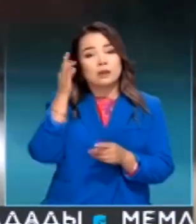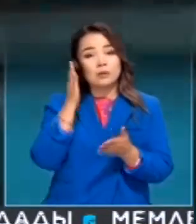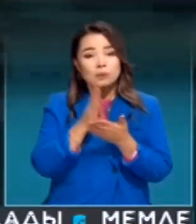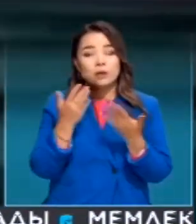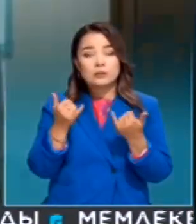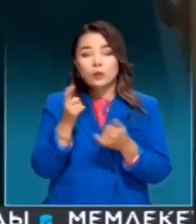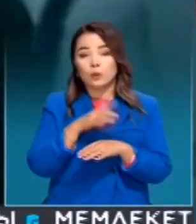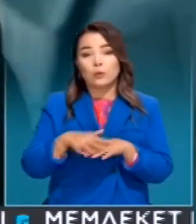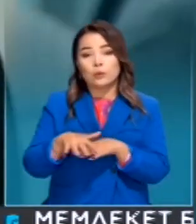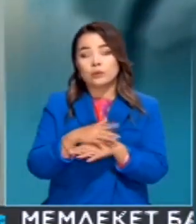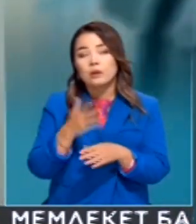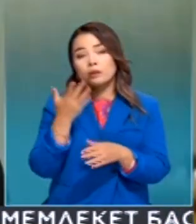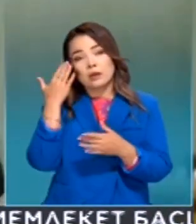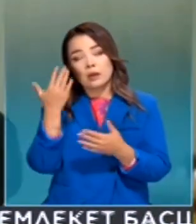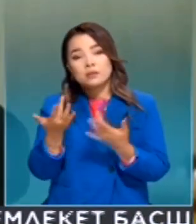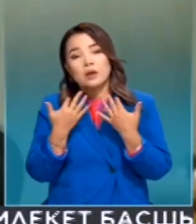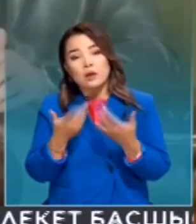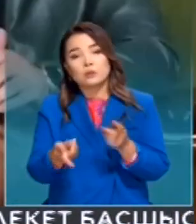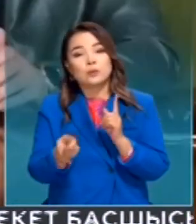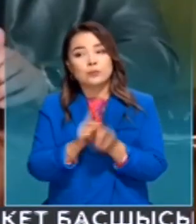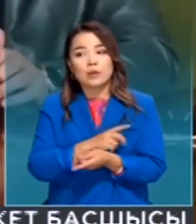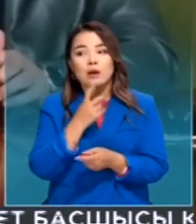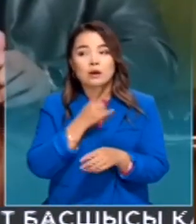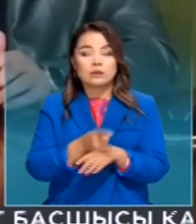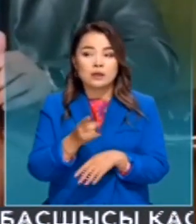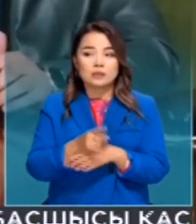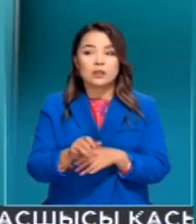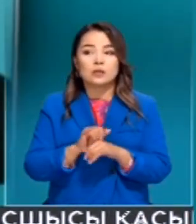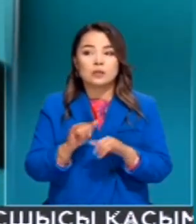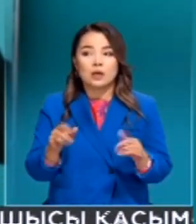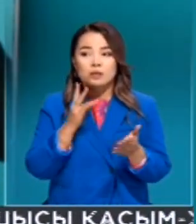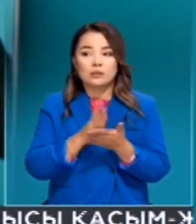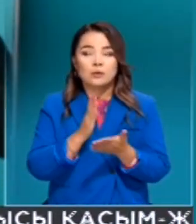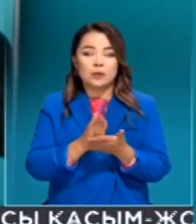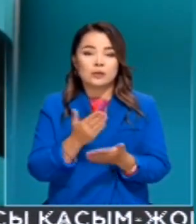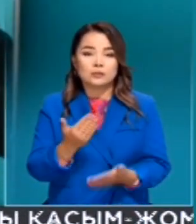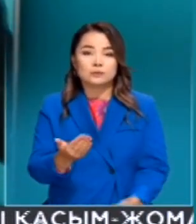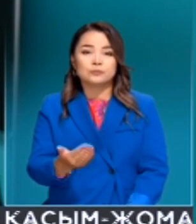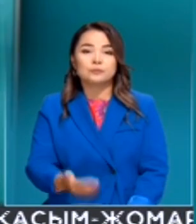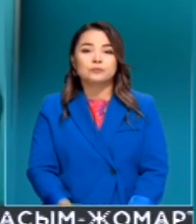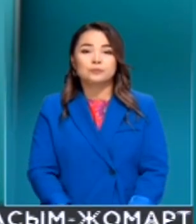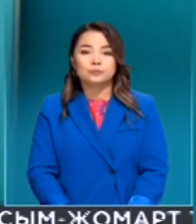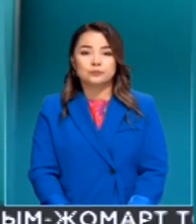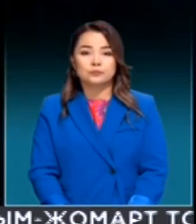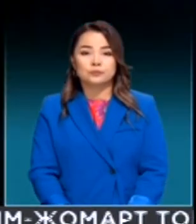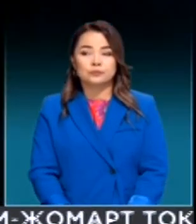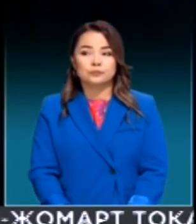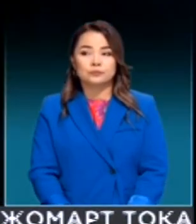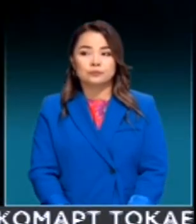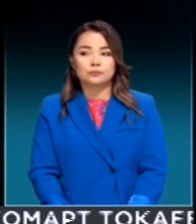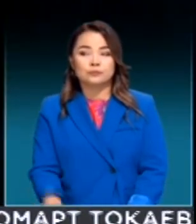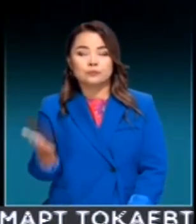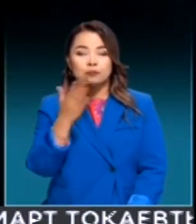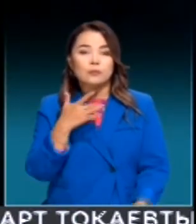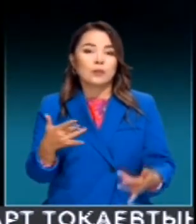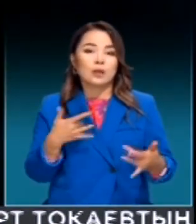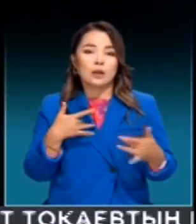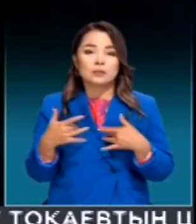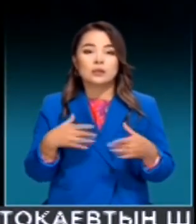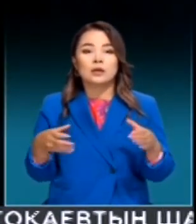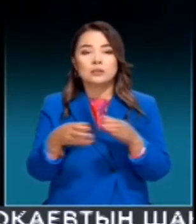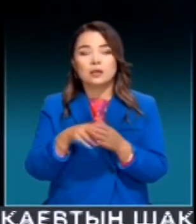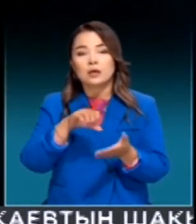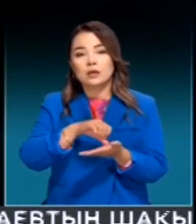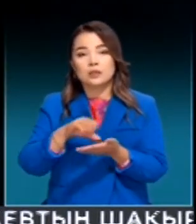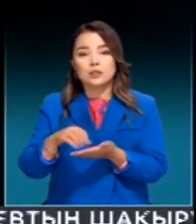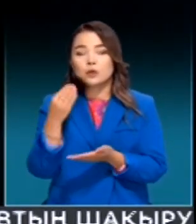таңда көрерменнің талғамы өзгерген бе, нарықты комедия жанры жаулап алды. Кім ұрды үшес қолды? Актерский состав дейді ғой, олар